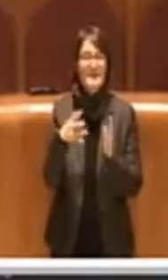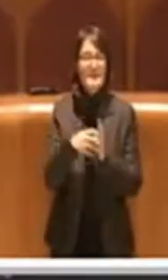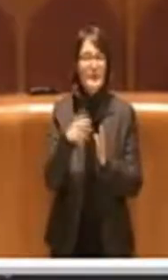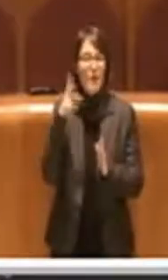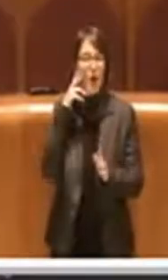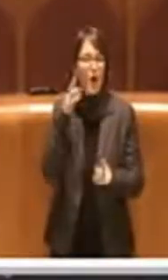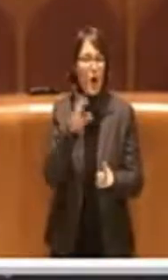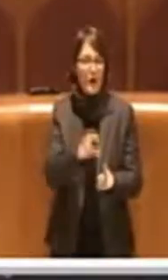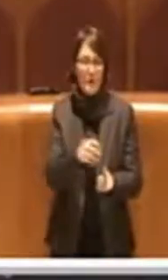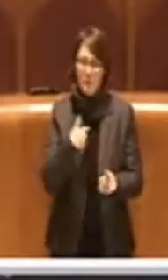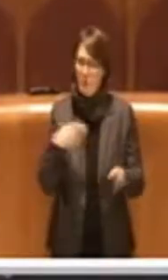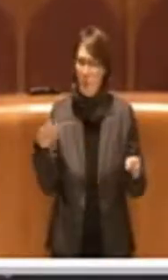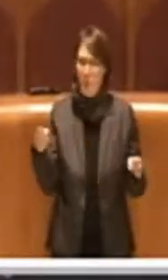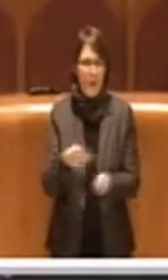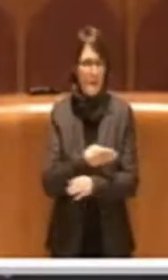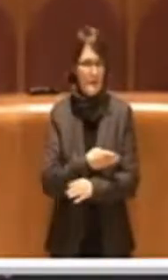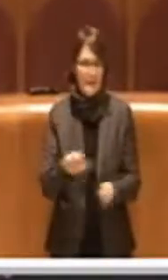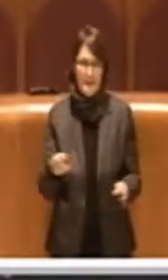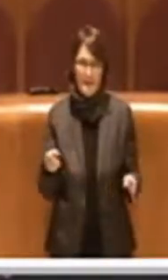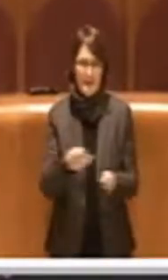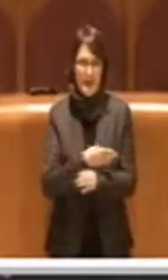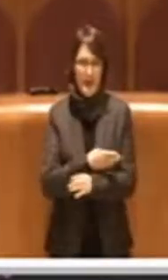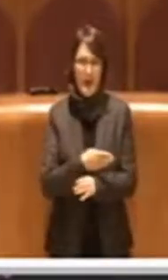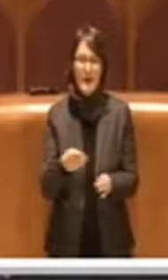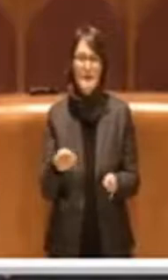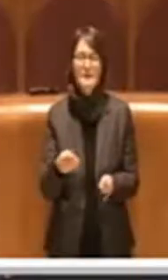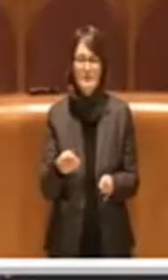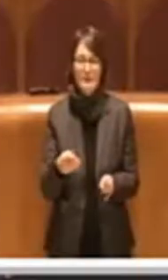religioso, qualunque esso sia,